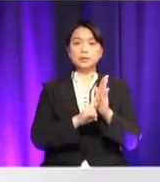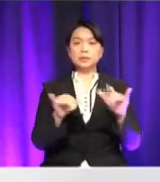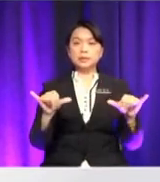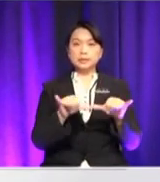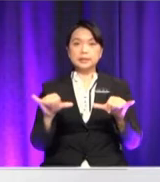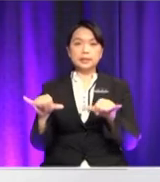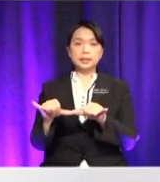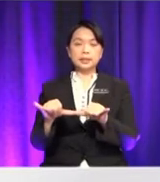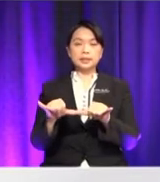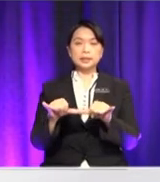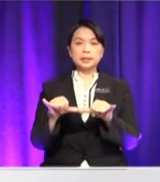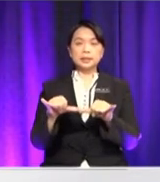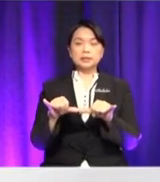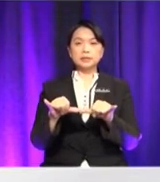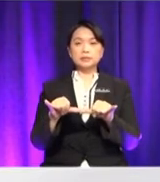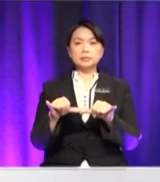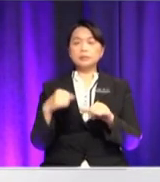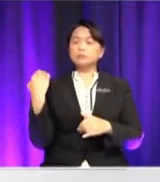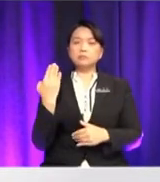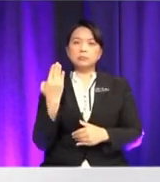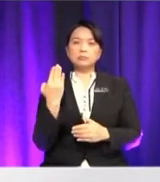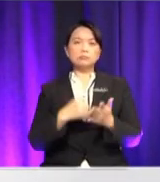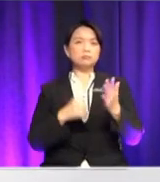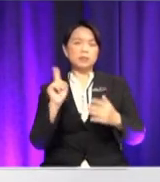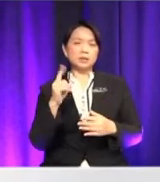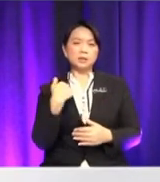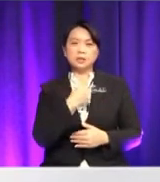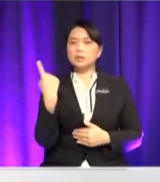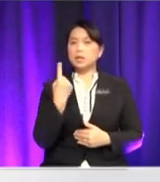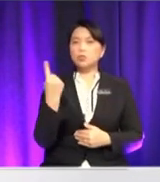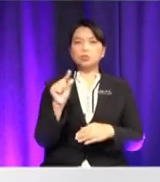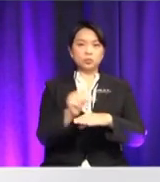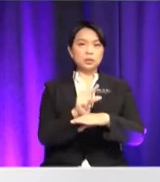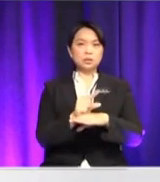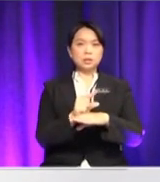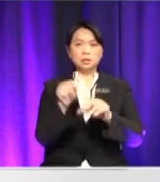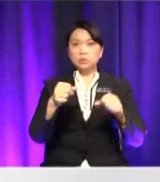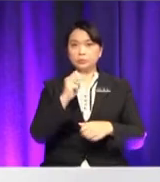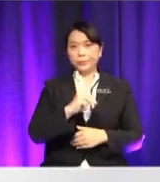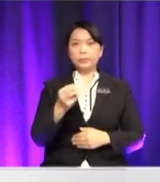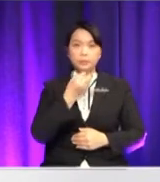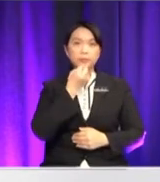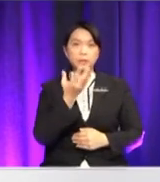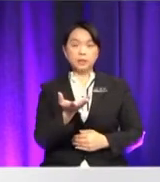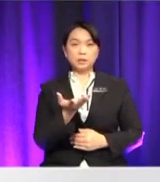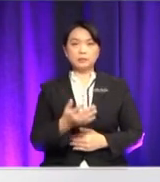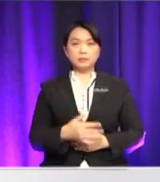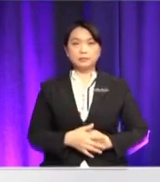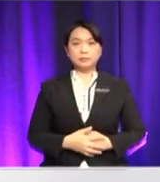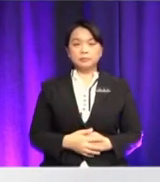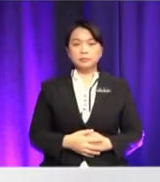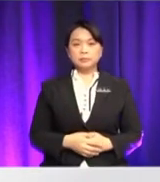apakah yang biasa kita pakai boleh tak salah seorang daripada kamu begitu tahu kepada saya udah tolong masukkan